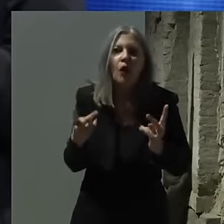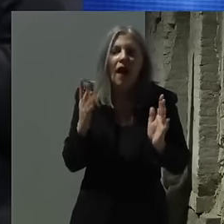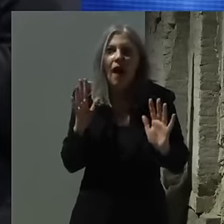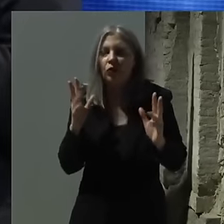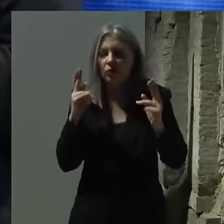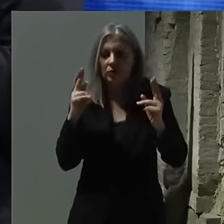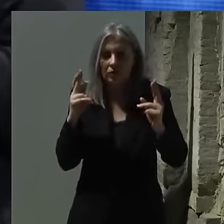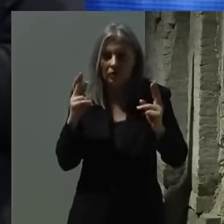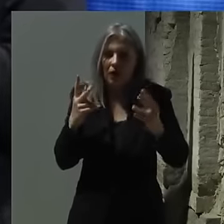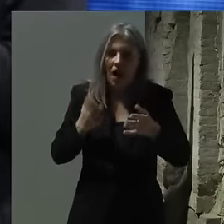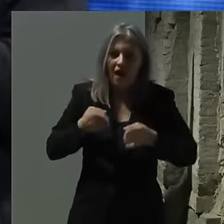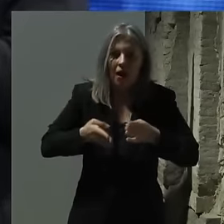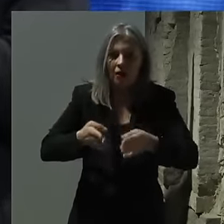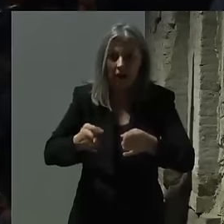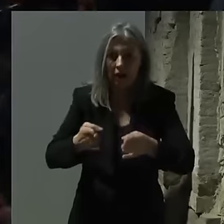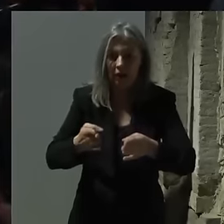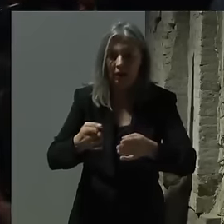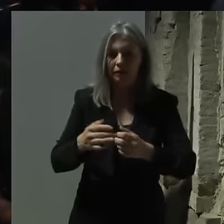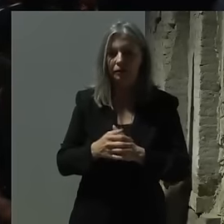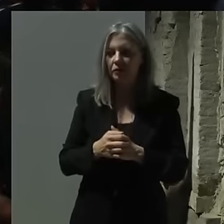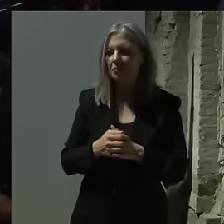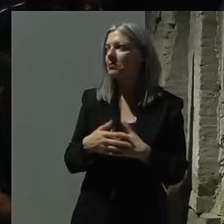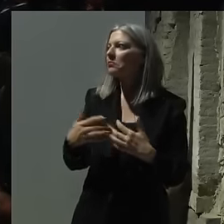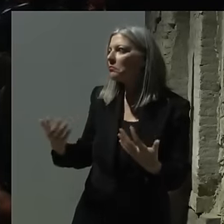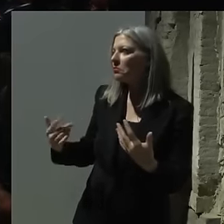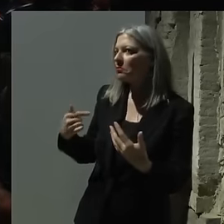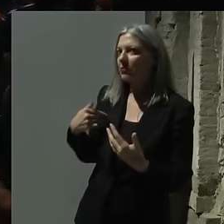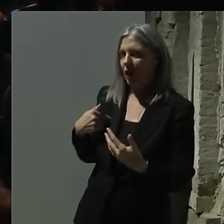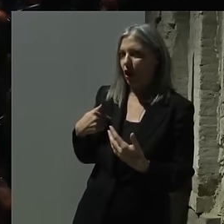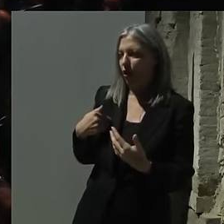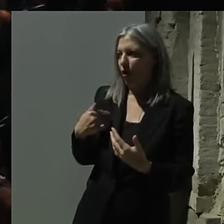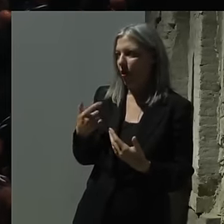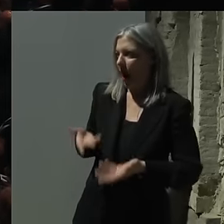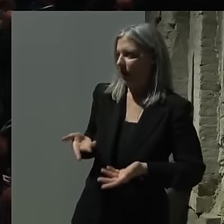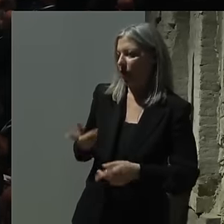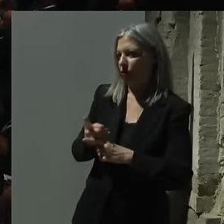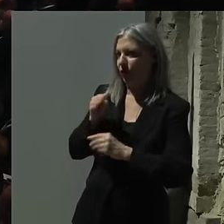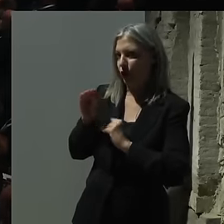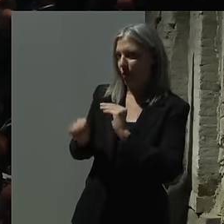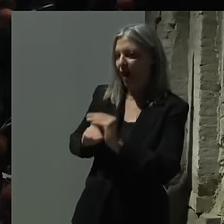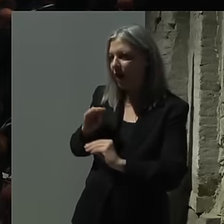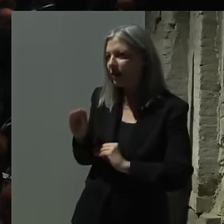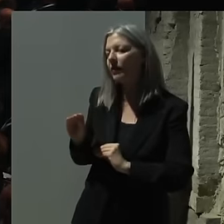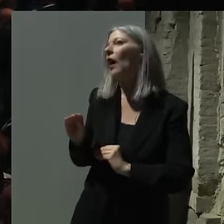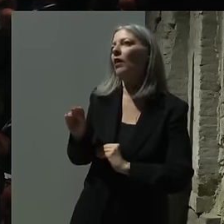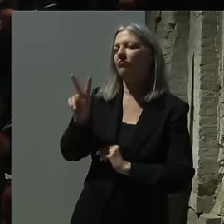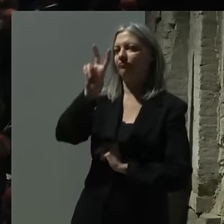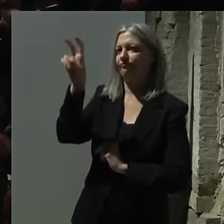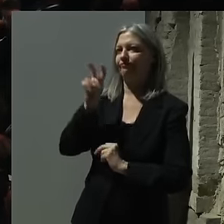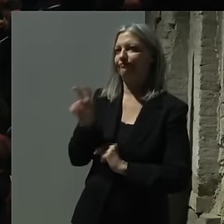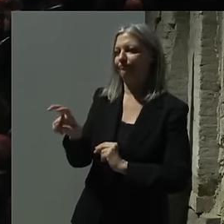cercavo di andare avanti. E quindi io non posso che farti una domanda con due punti